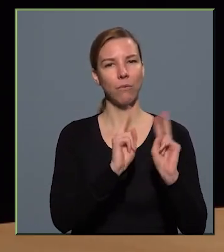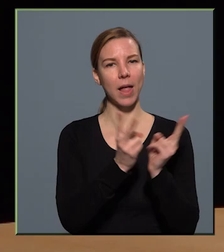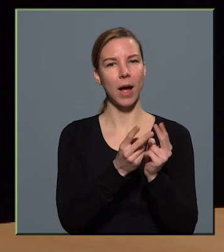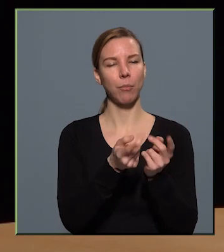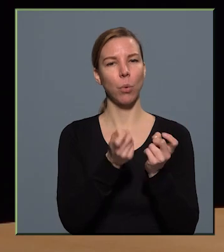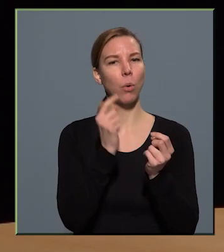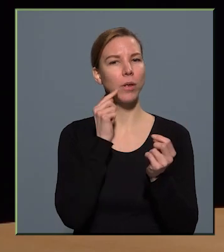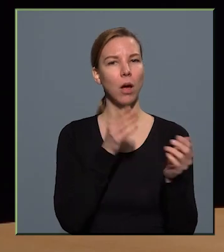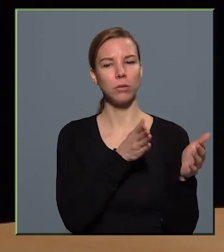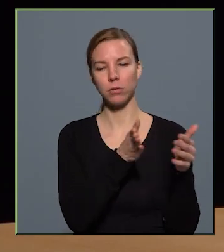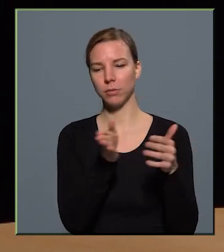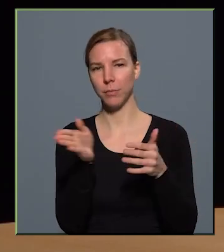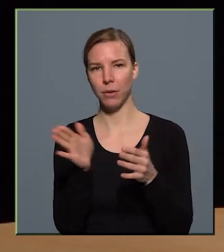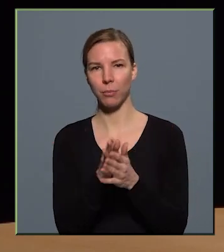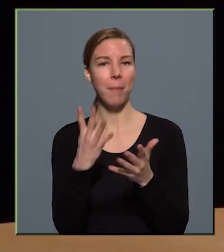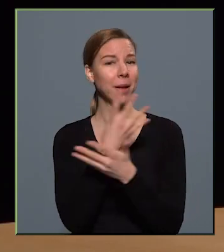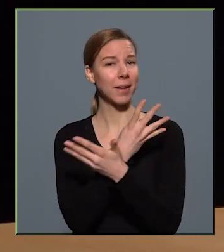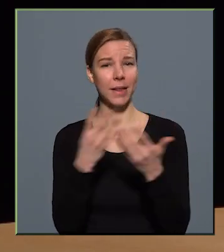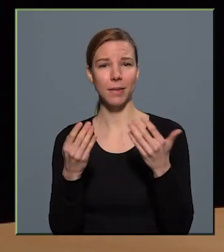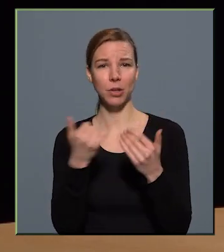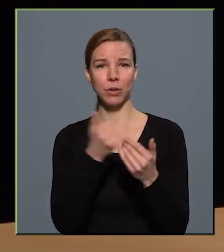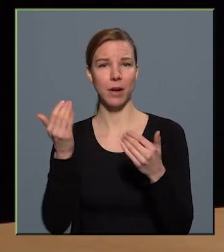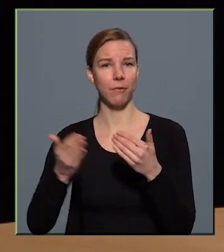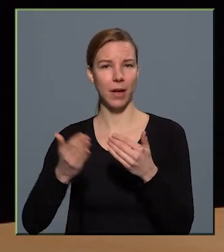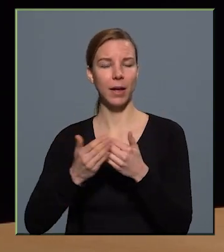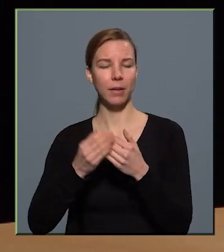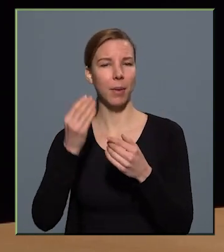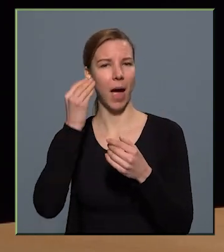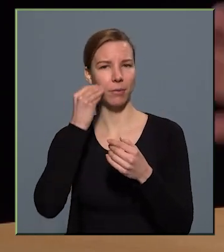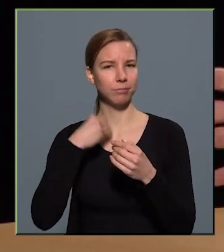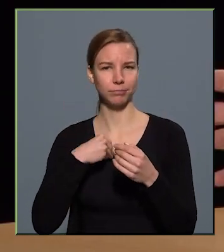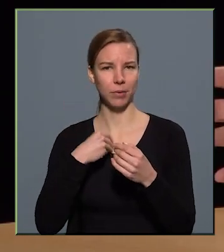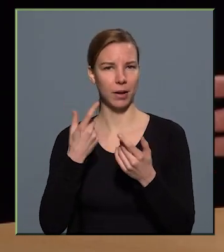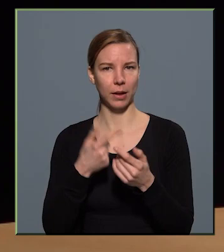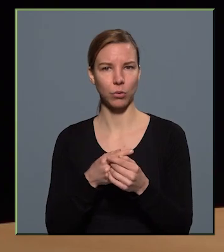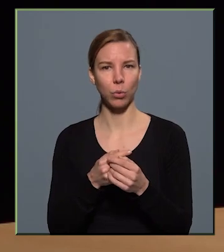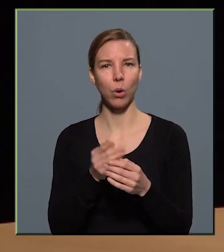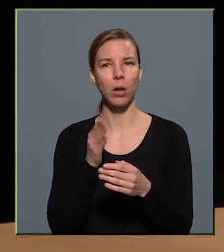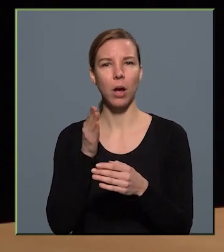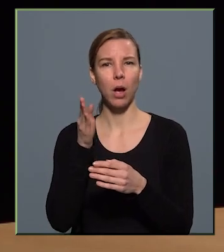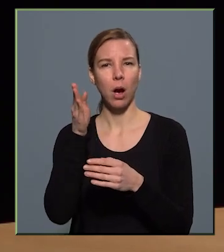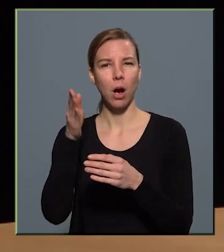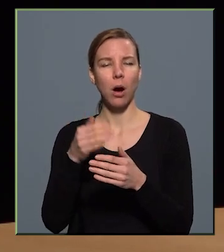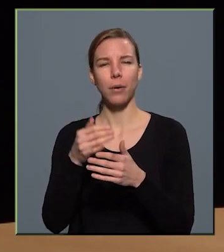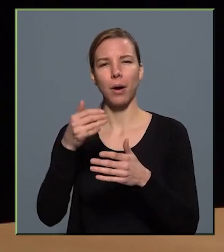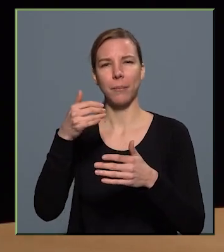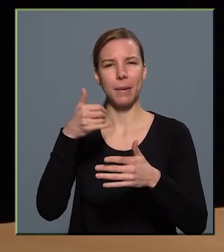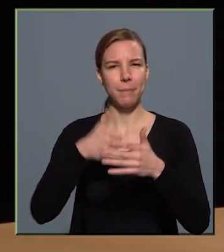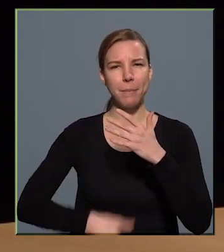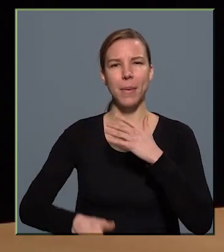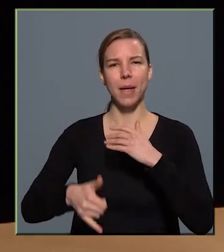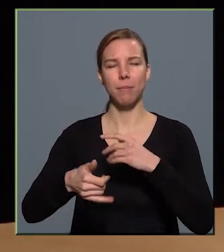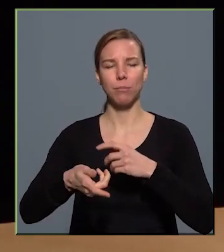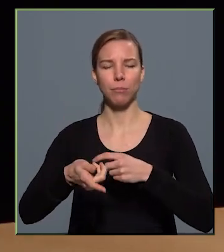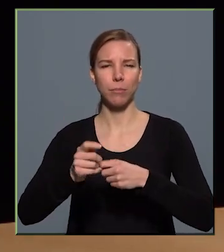is, tehát a 90-es évek végén, hogy ez valószínűleg nem ez a hosszú távú út, és most nem a lignitről beszélek, hanem a mélyművelésű széntermelés, és